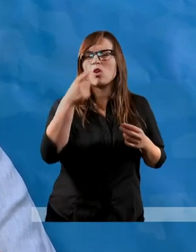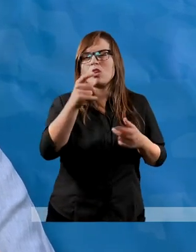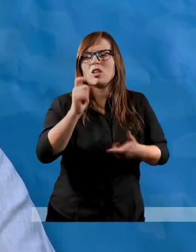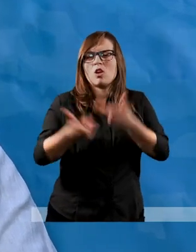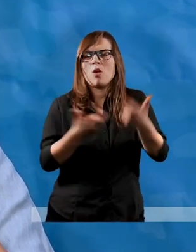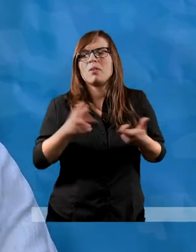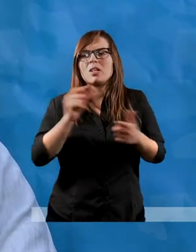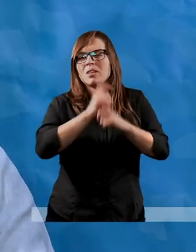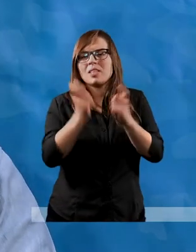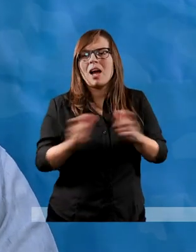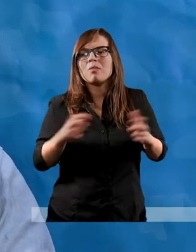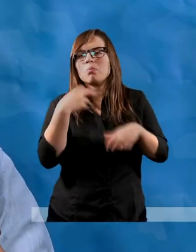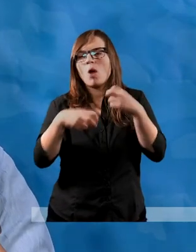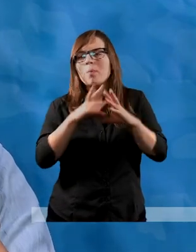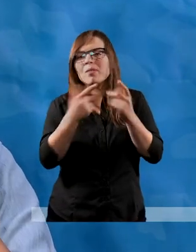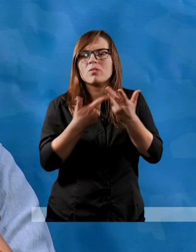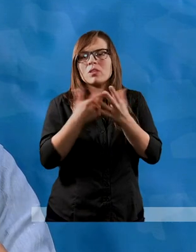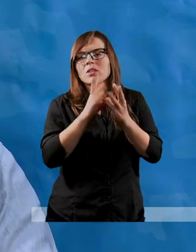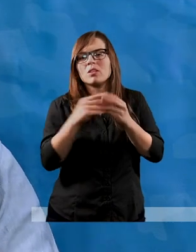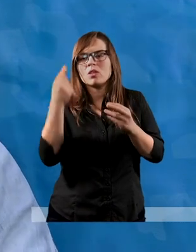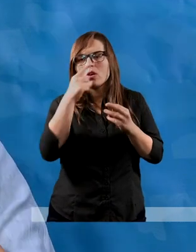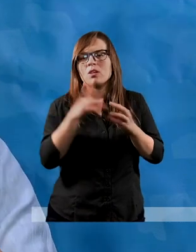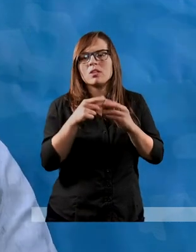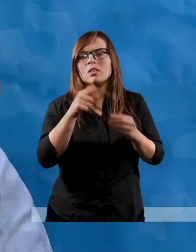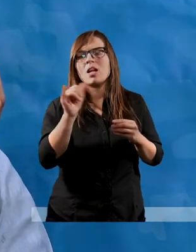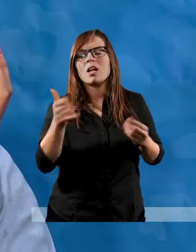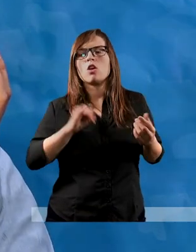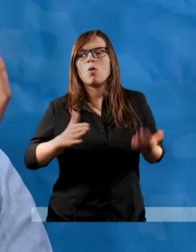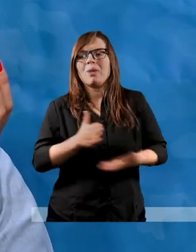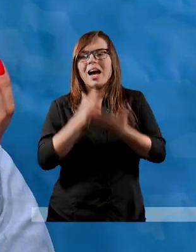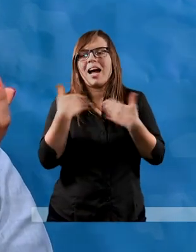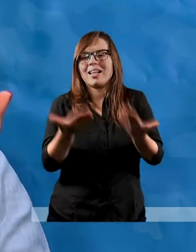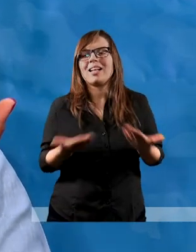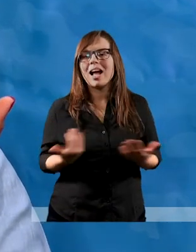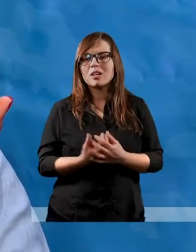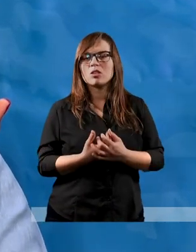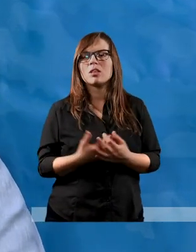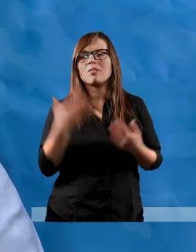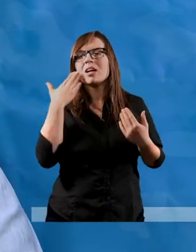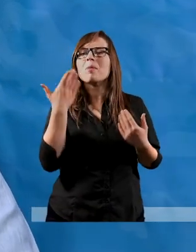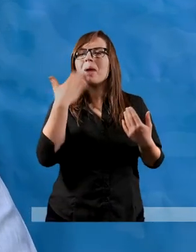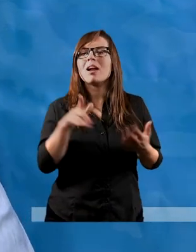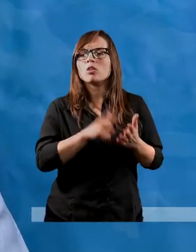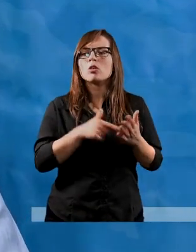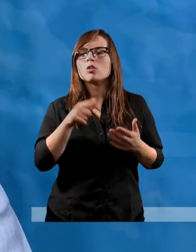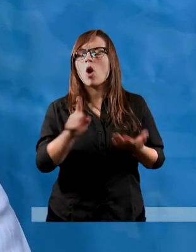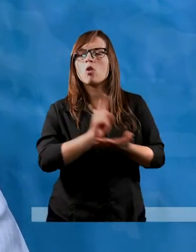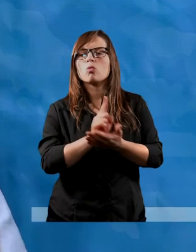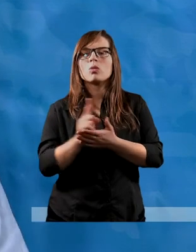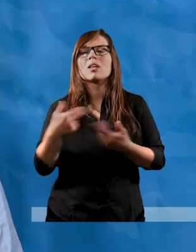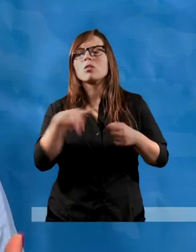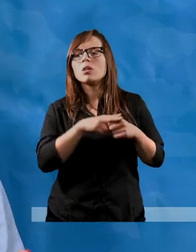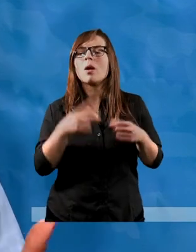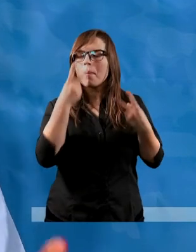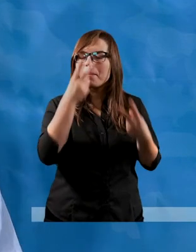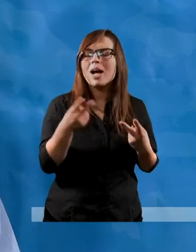to robisz, że po prostu masz tyle problemów, takie kłopoty, ty jesteś uśmiechnięta. No wiesz, bardzo często ten sukces, który